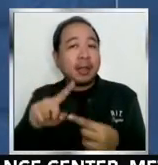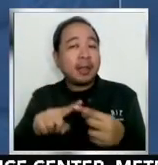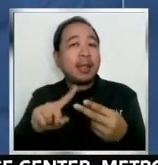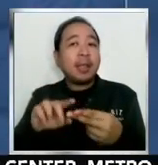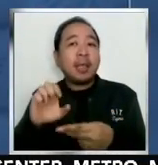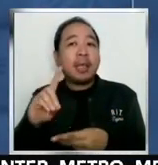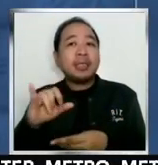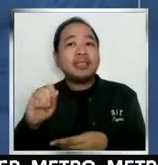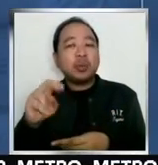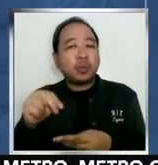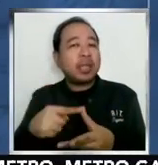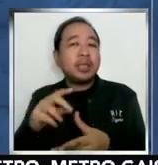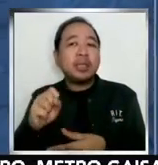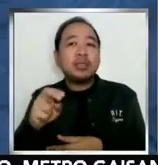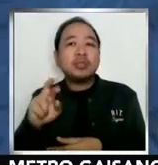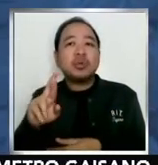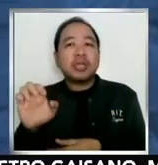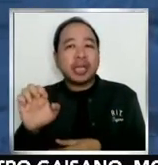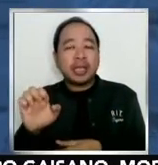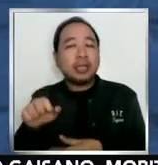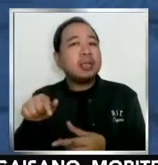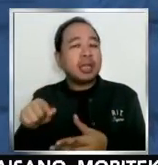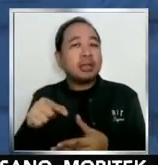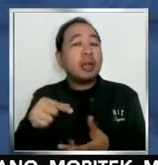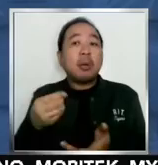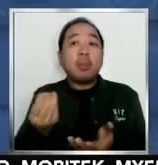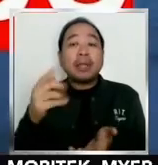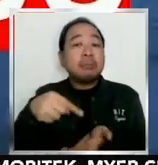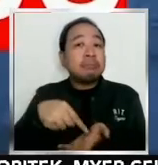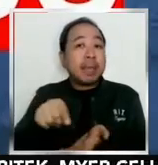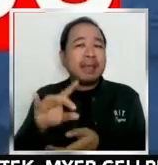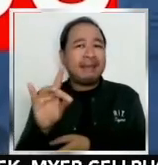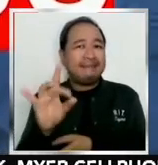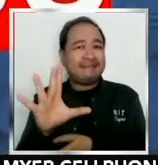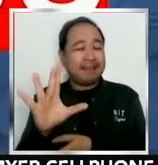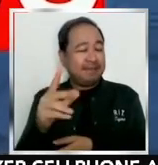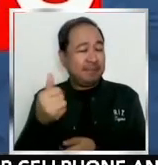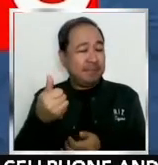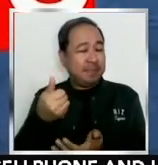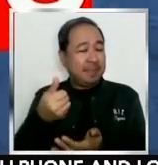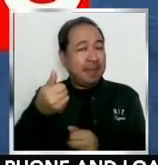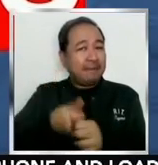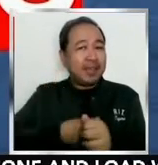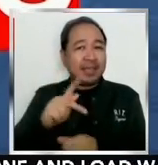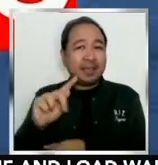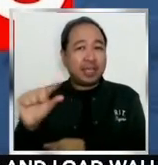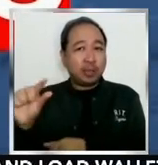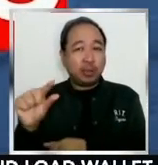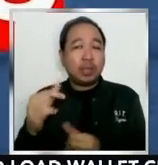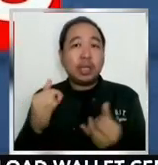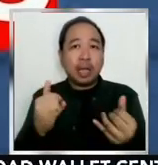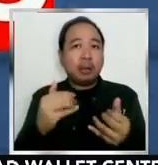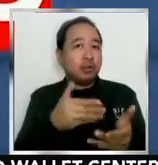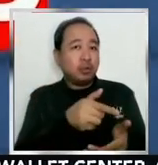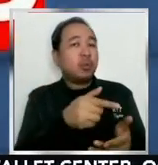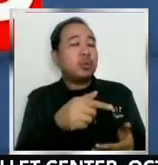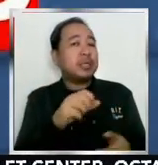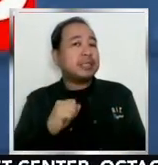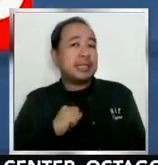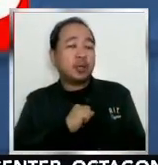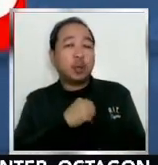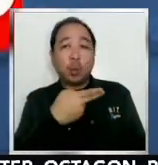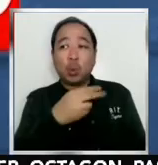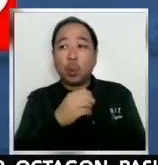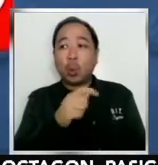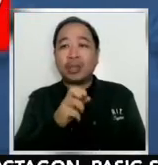Ang prinesyo umano ng All Asian, 85 pesos per kilo. Sa komputasyon ng opisina ni Ontiveros, sa 440,000